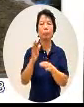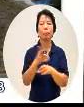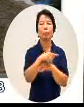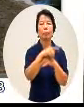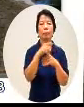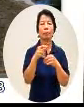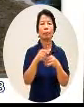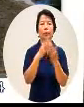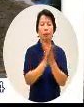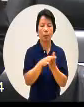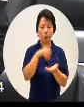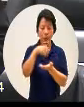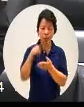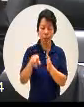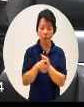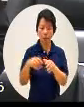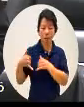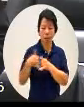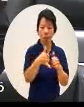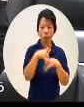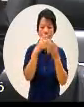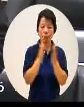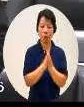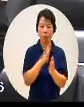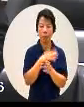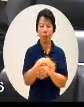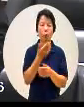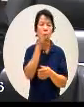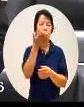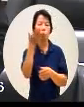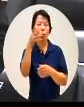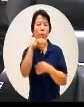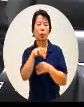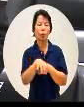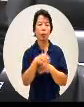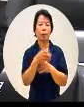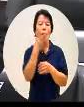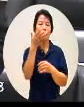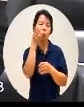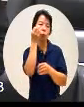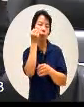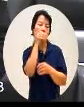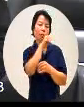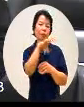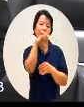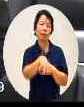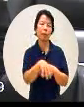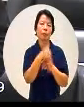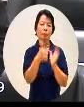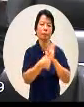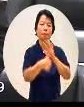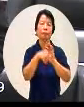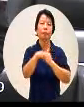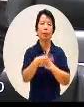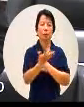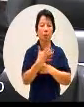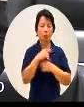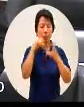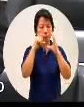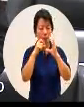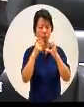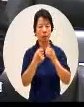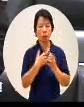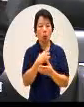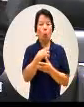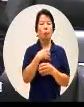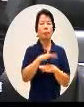走過的路線都變成是旅遊景點我在澳汁系道上面看到了一幅相片讓我很震驚下一頁